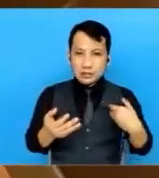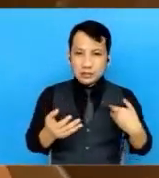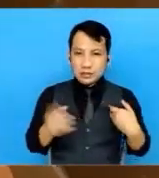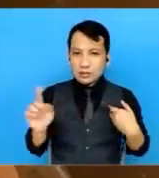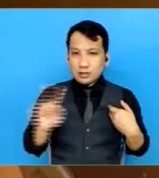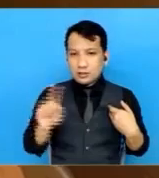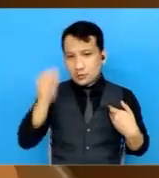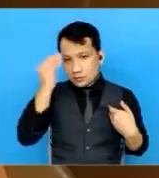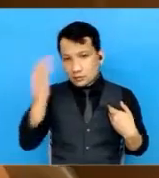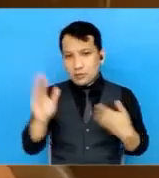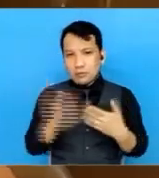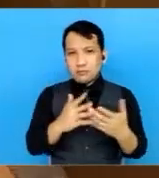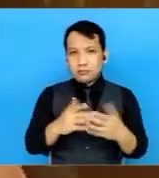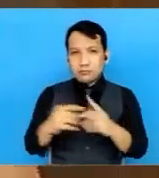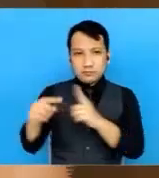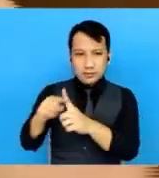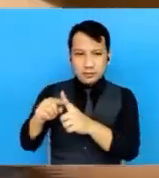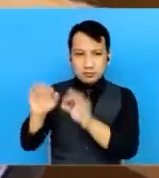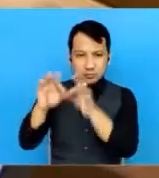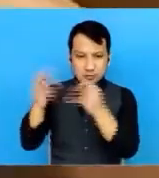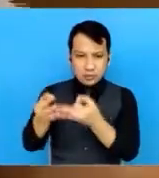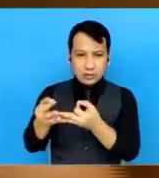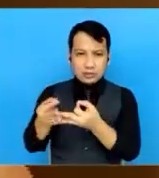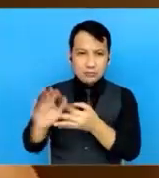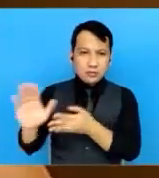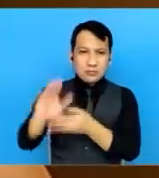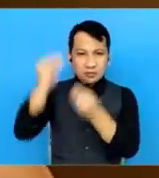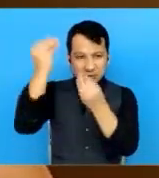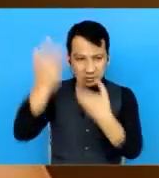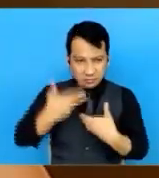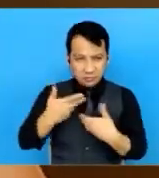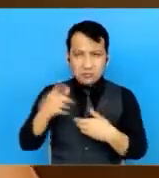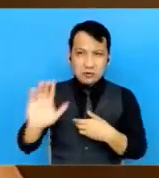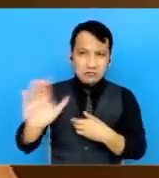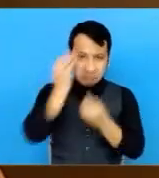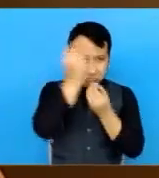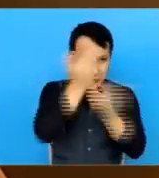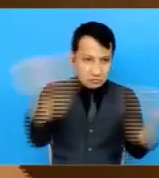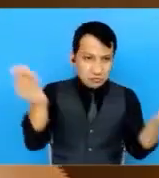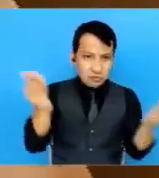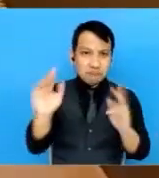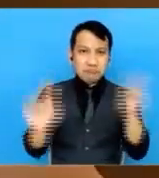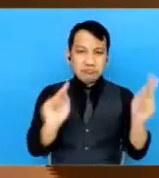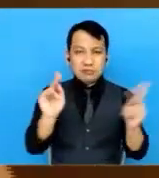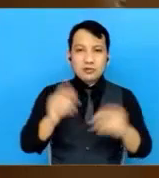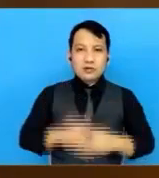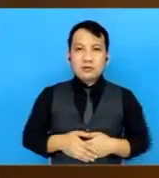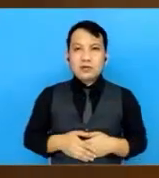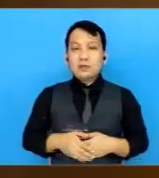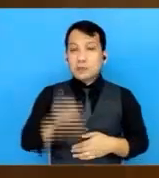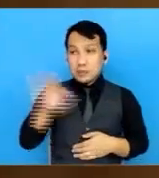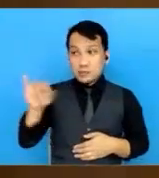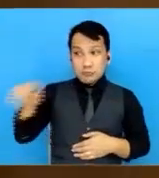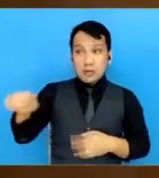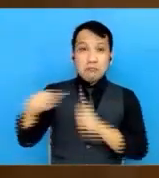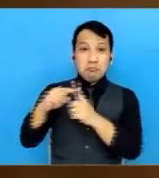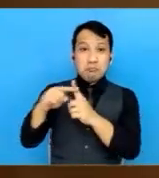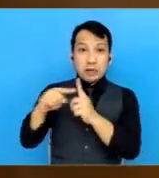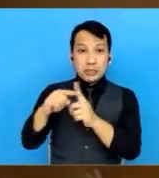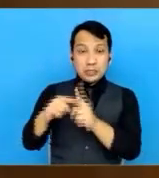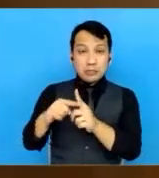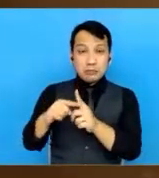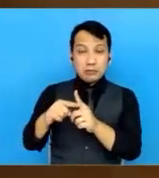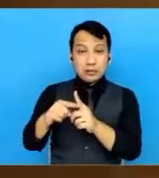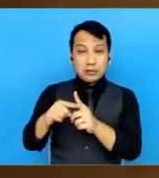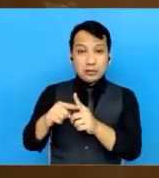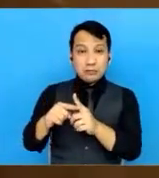naman. Siguro dapat i-inform lang talaga yung tao na pag positive,